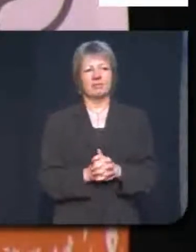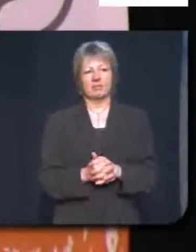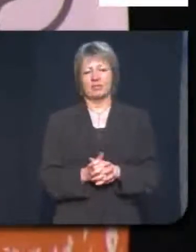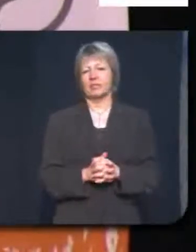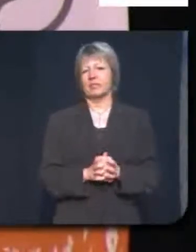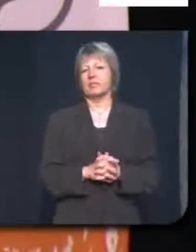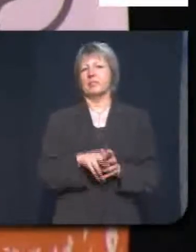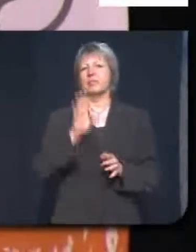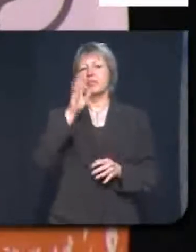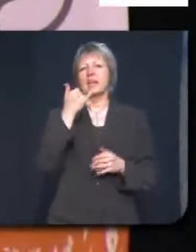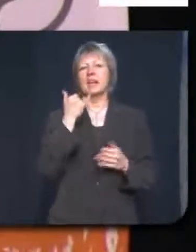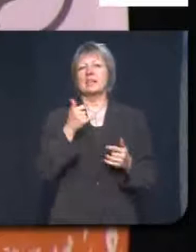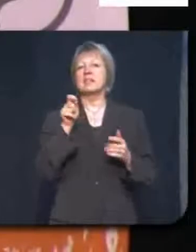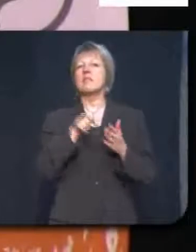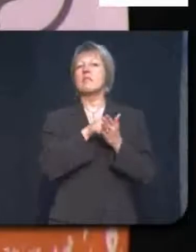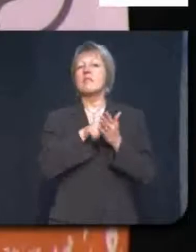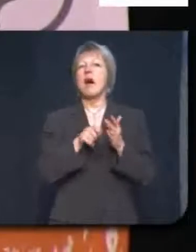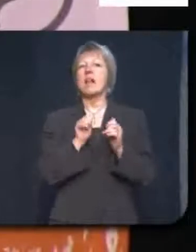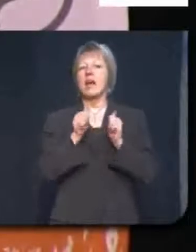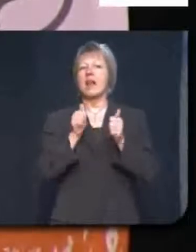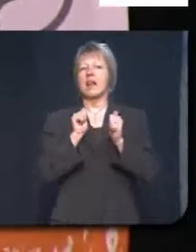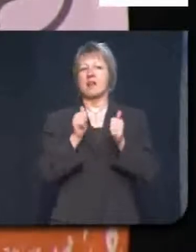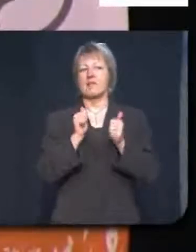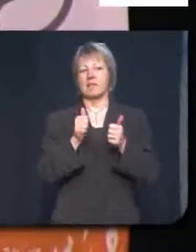bitte Urnen öffnen